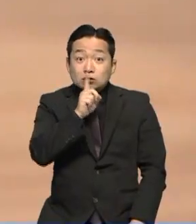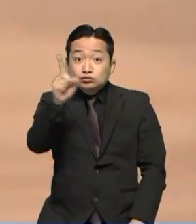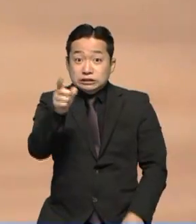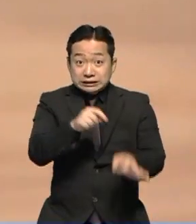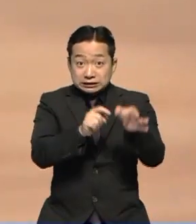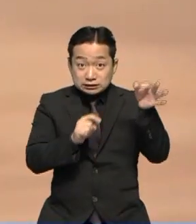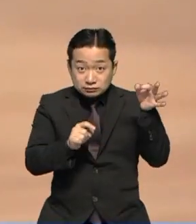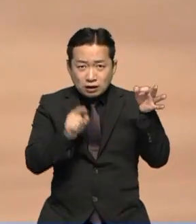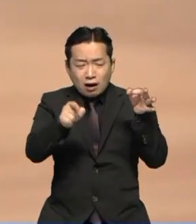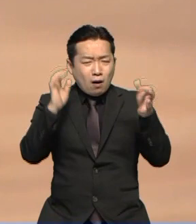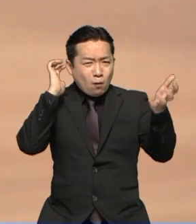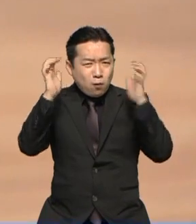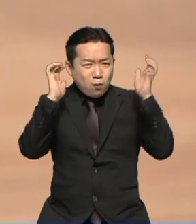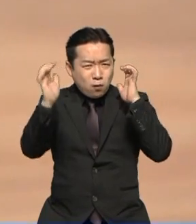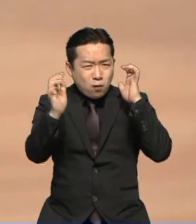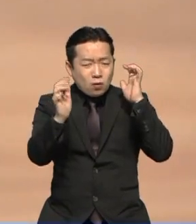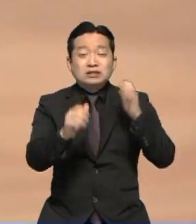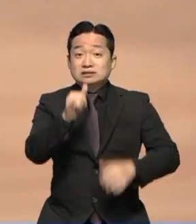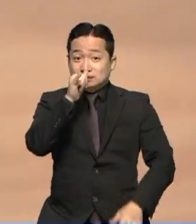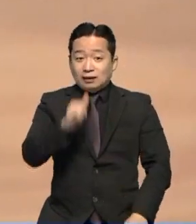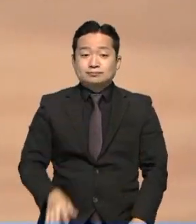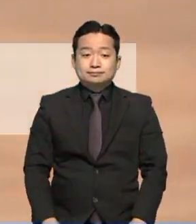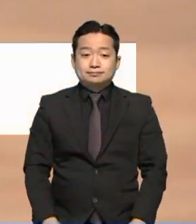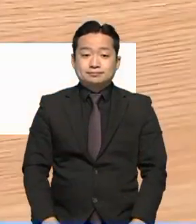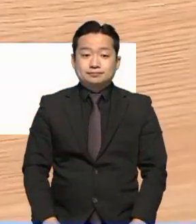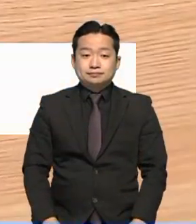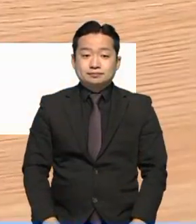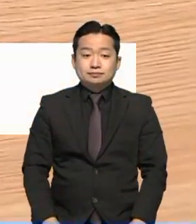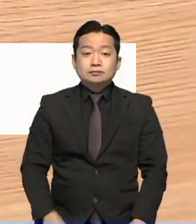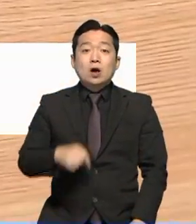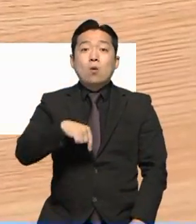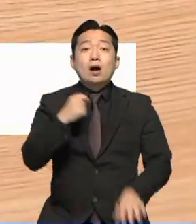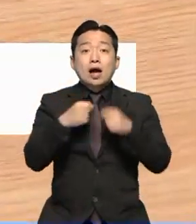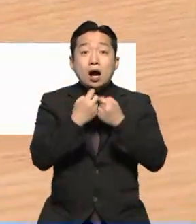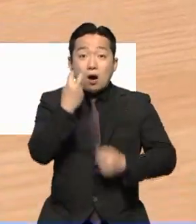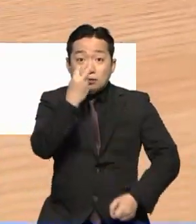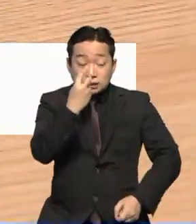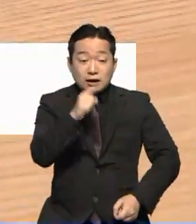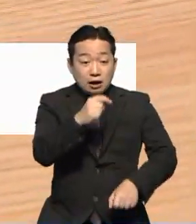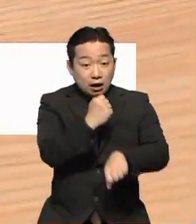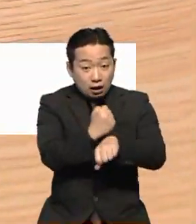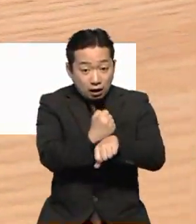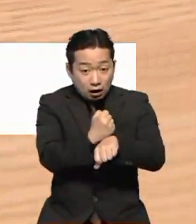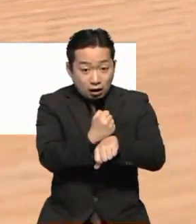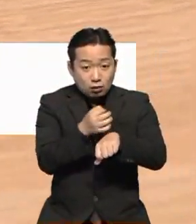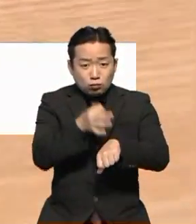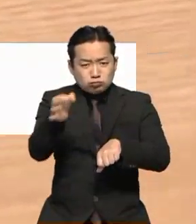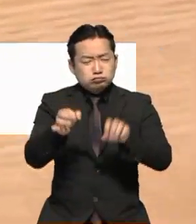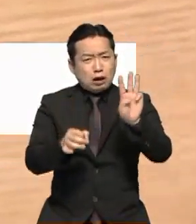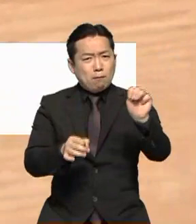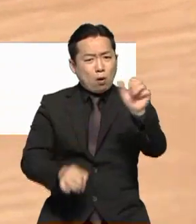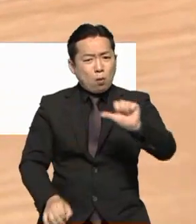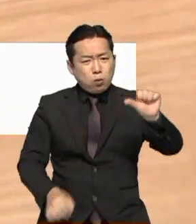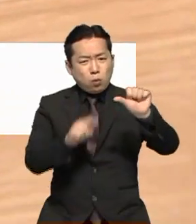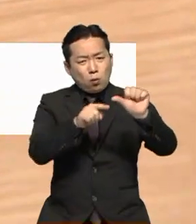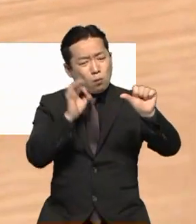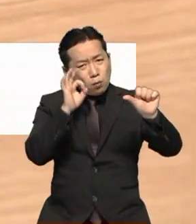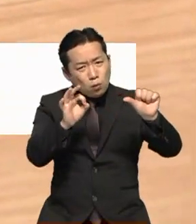둘러싸고 혼선도 있었습니다. 신속 항원 검사를 하고 계산을 하려고 보니까 3만 5천 원이라